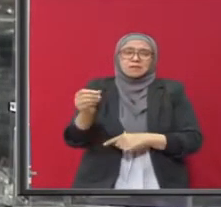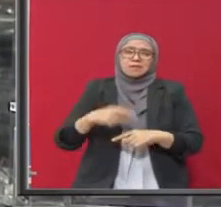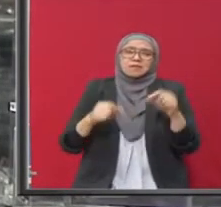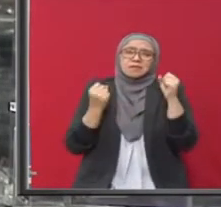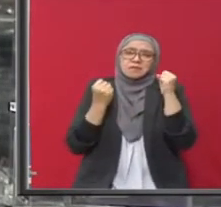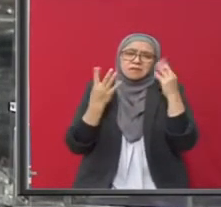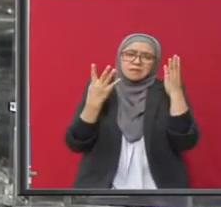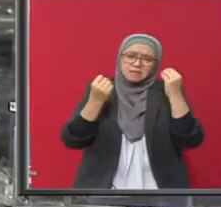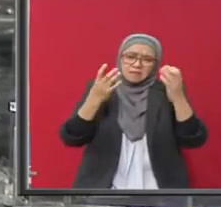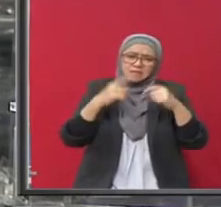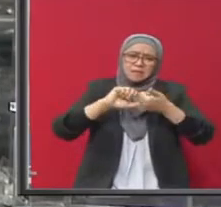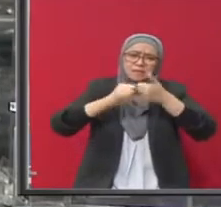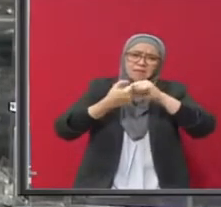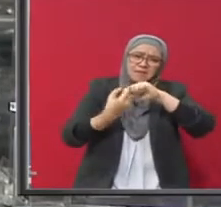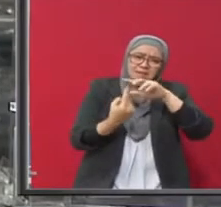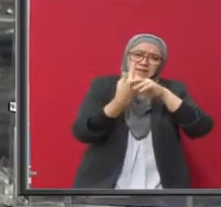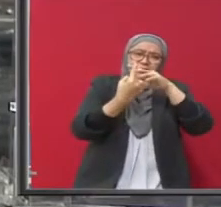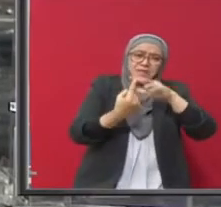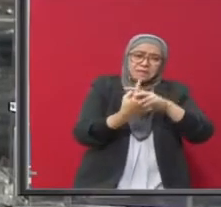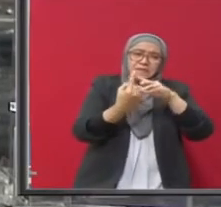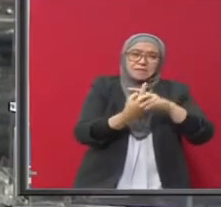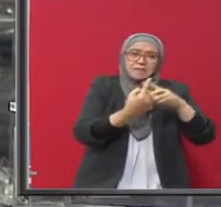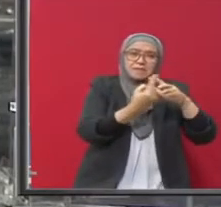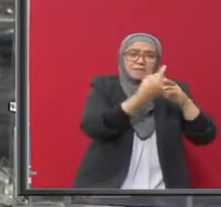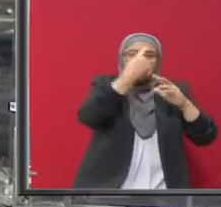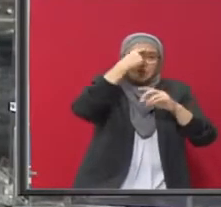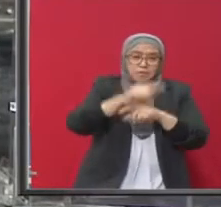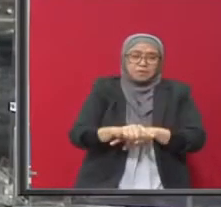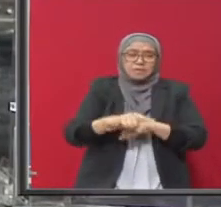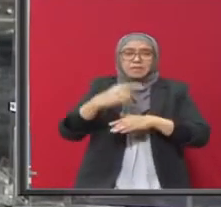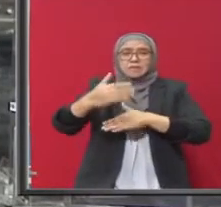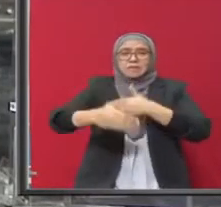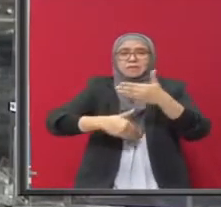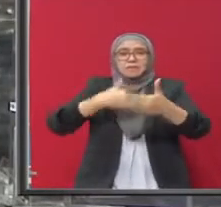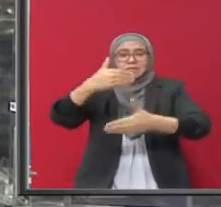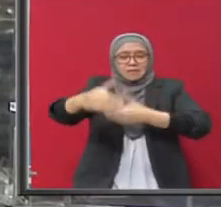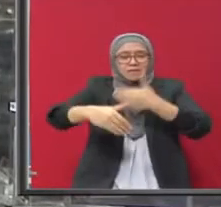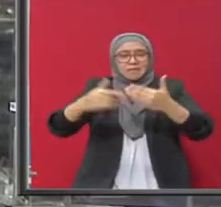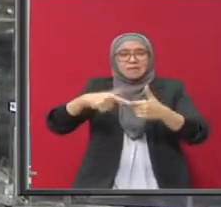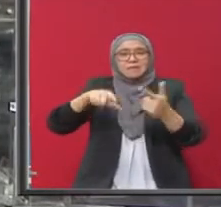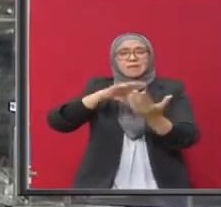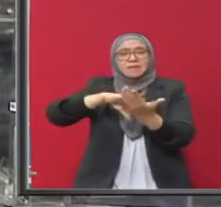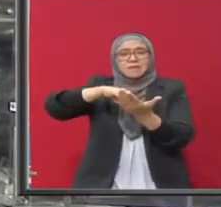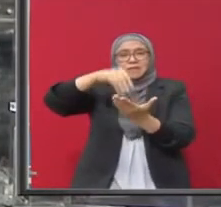isu timbul bagi melaksanakan pembelajaran tidak formal ini.